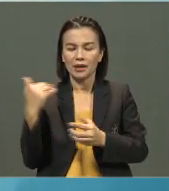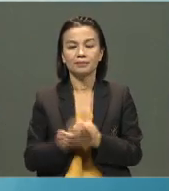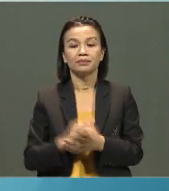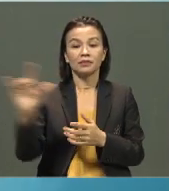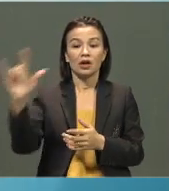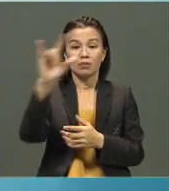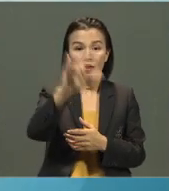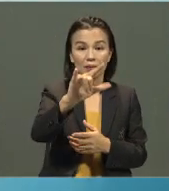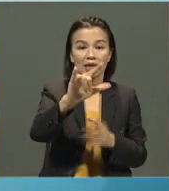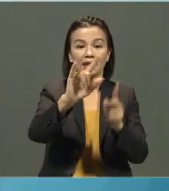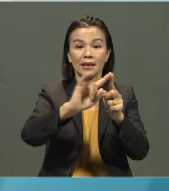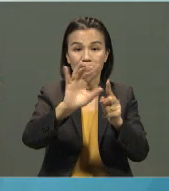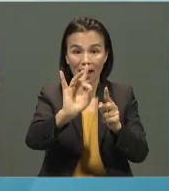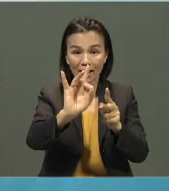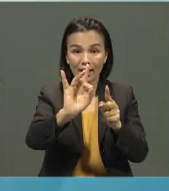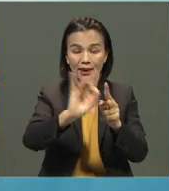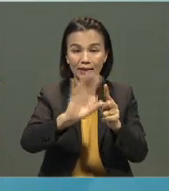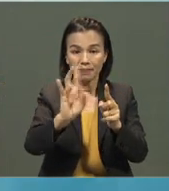เรทไปปากีสถานท่านฟังชื่อแต่ละประเทศนี้นะครับคงจะคุ้นชินนะครับผมรายงานบ่อยๆว่ามีอัตราการติดเชื้อที่นั่นที่นี่สูงวันที่8